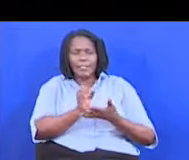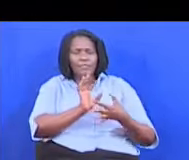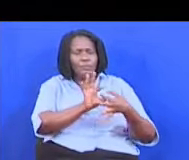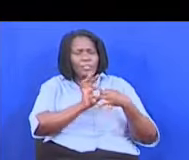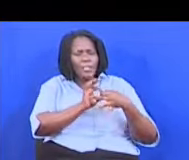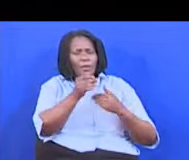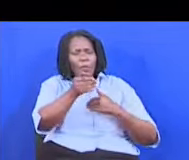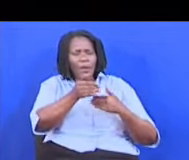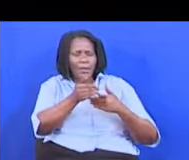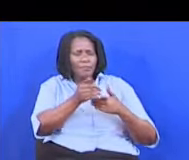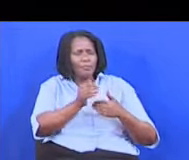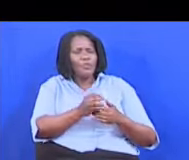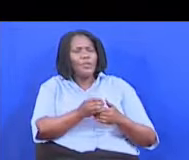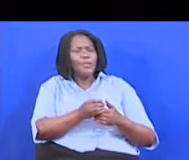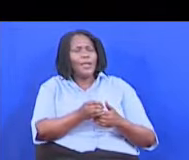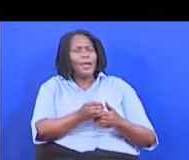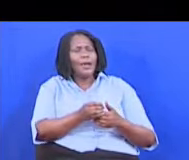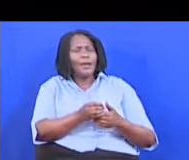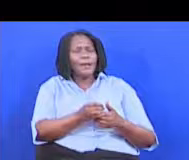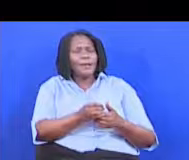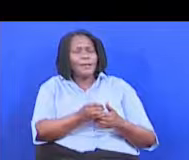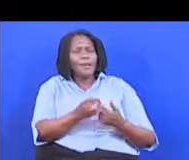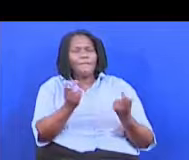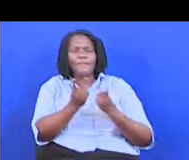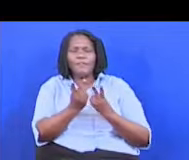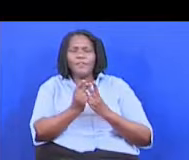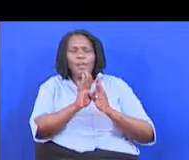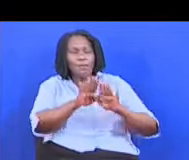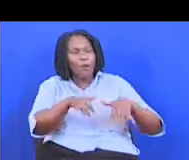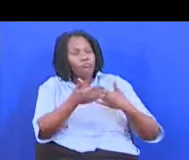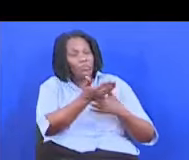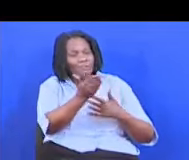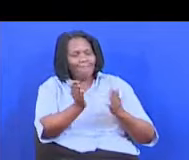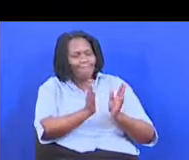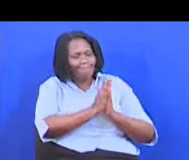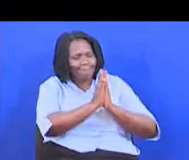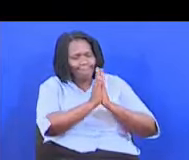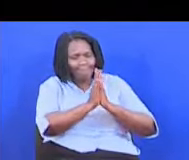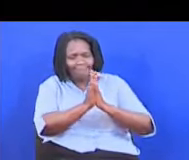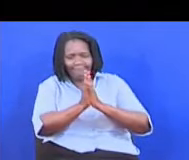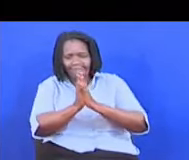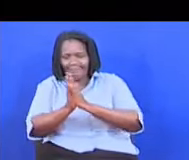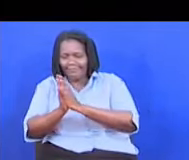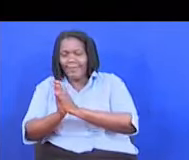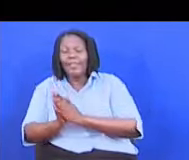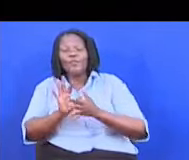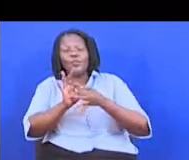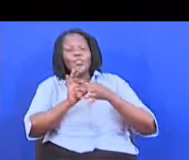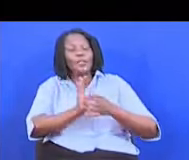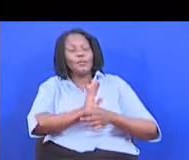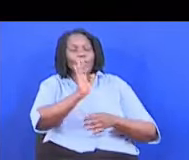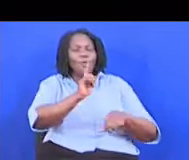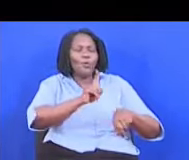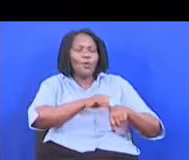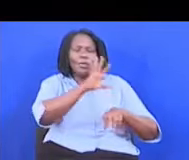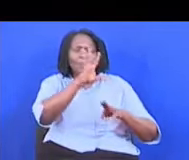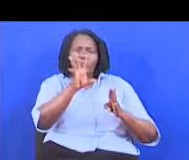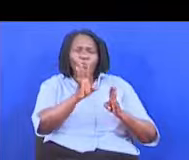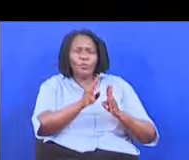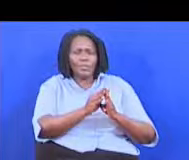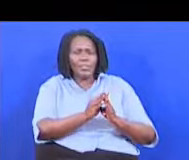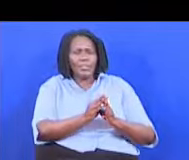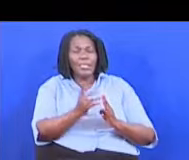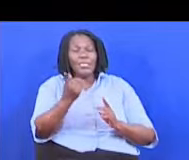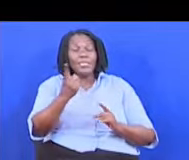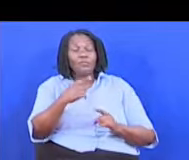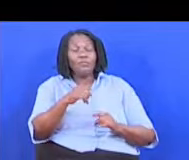wao mkubwa walionipa. Lakini niwashukuru waheshimiwa wabunge wote kwa ushirikiano wenu wakati wote nilipokuwa mwenyekiti